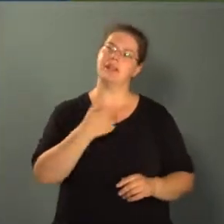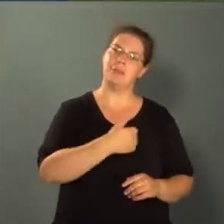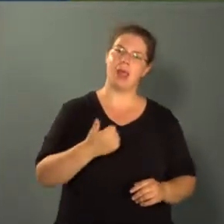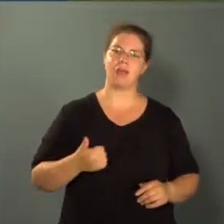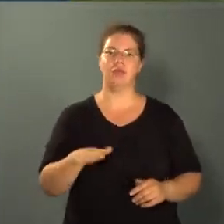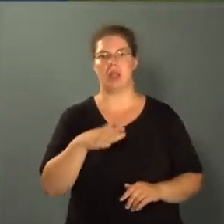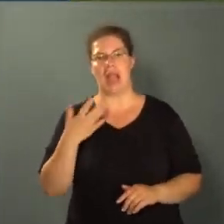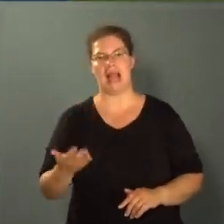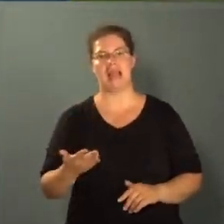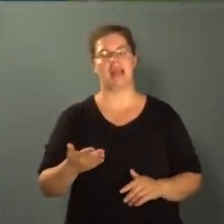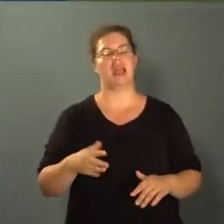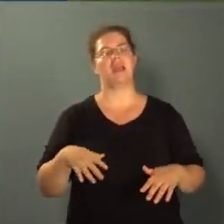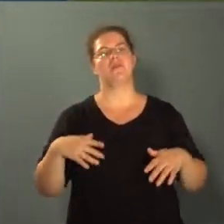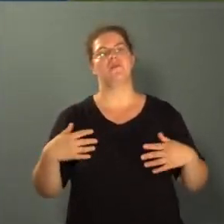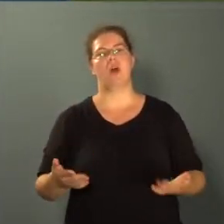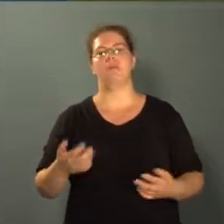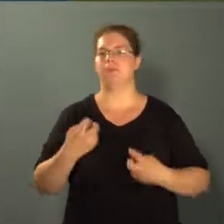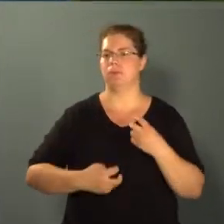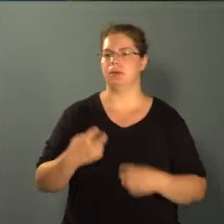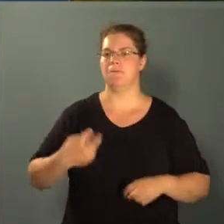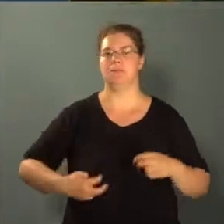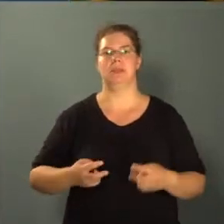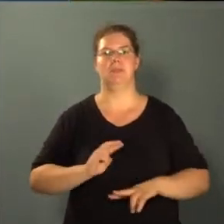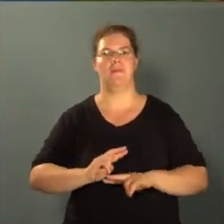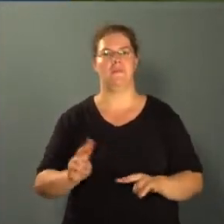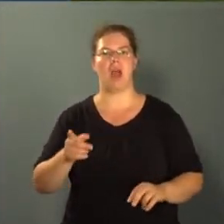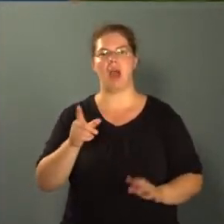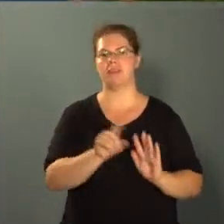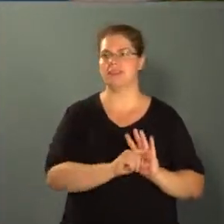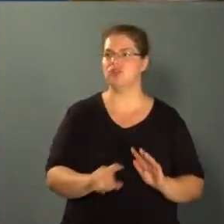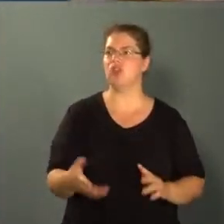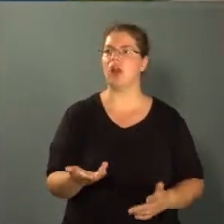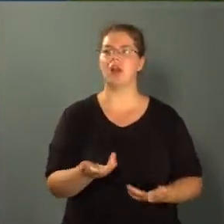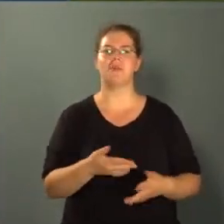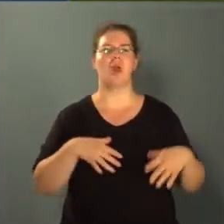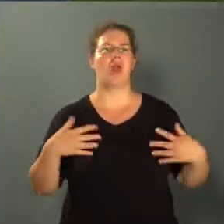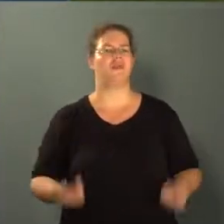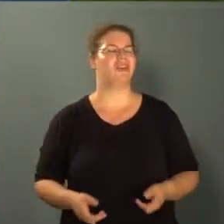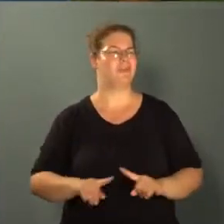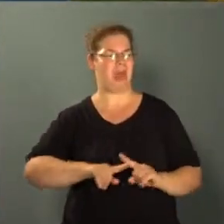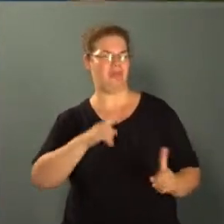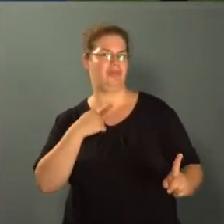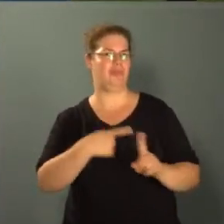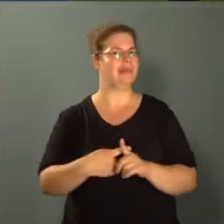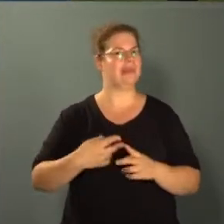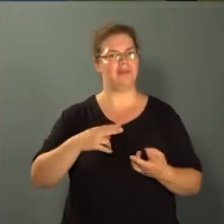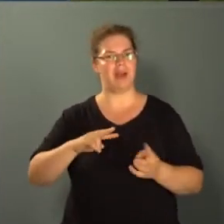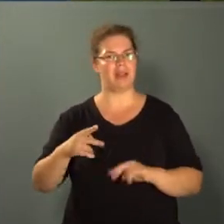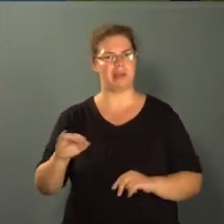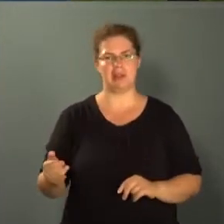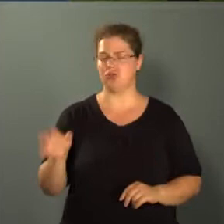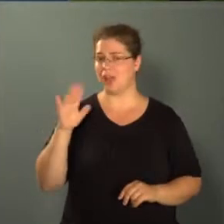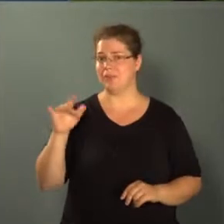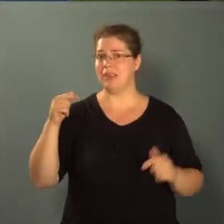lájkolnak eléggé a Facebookon, vagy probléma van az Instagramon. A másik pozitív változat is